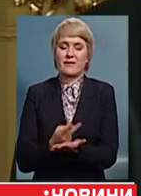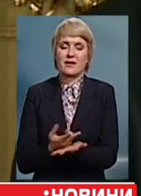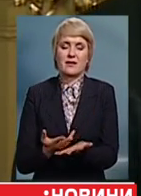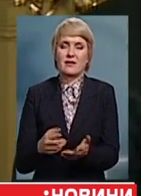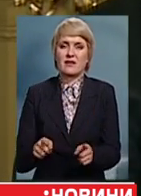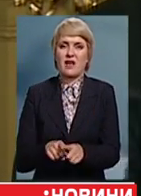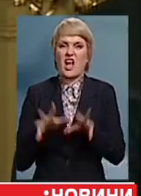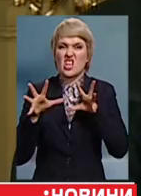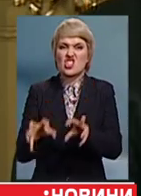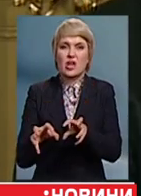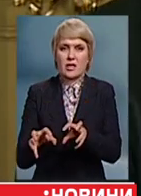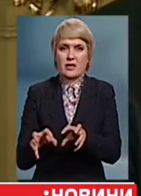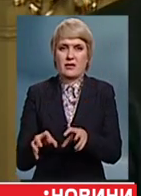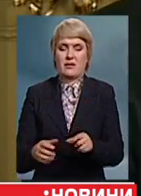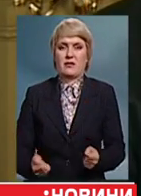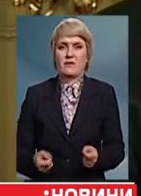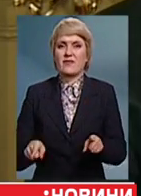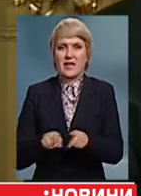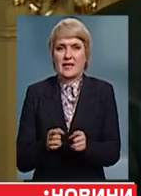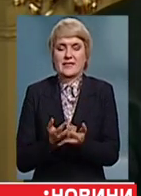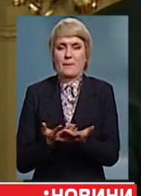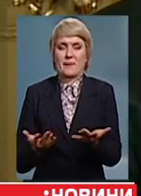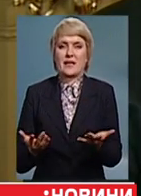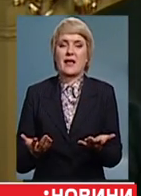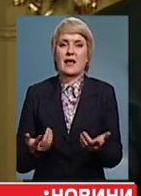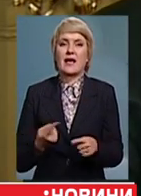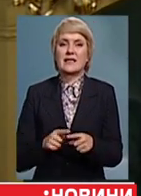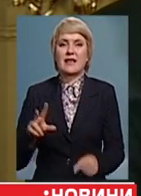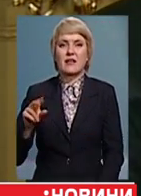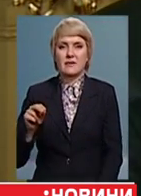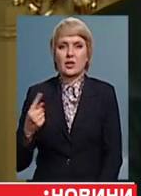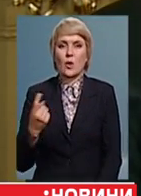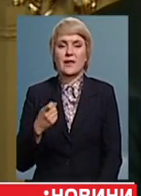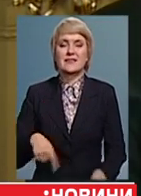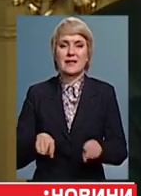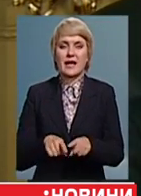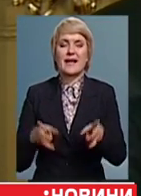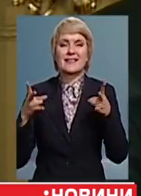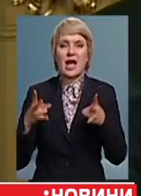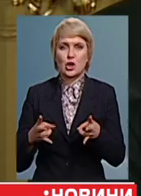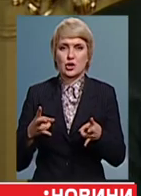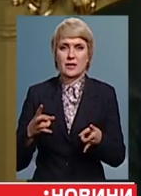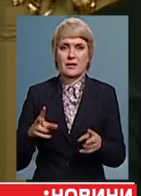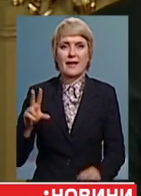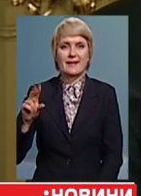як хижаки в якійсь мірі. Так що ця дата одна із таких трагічних дат